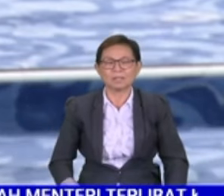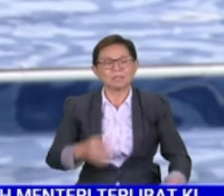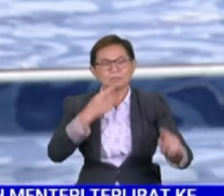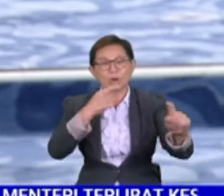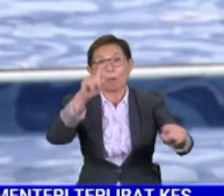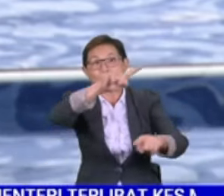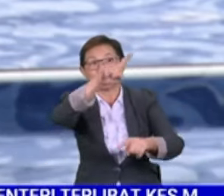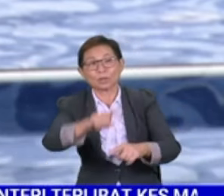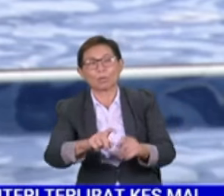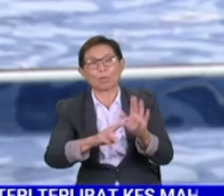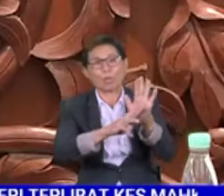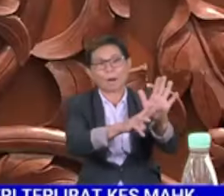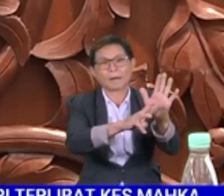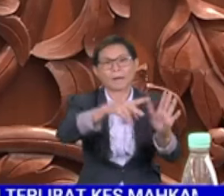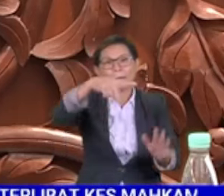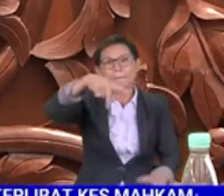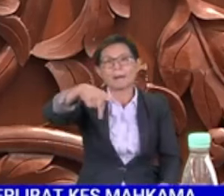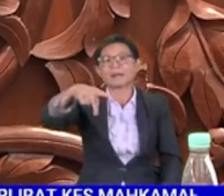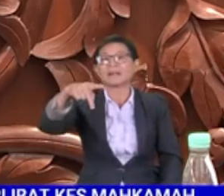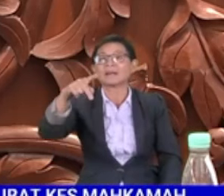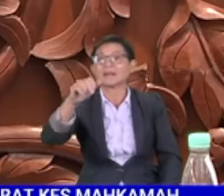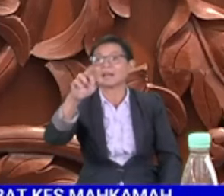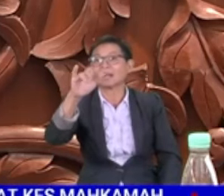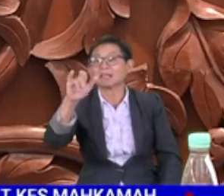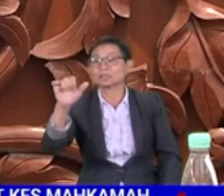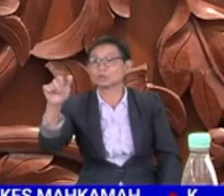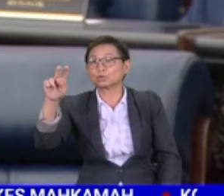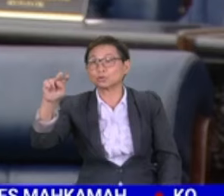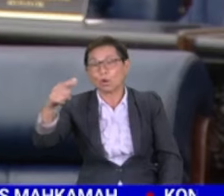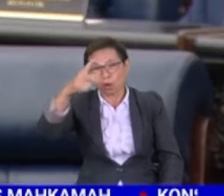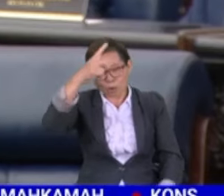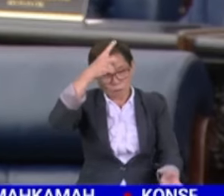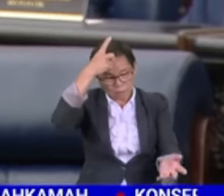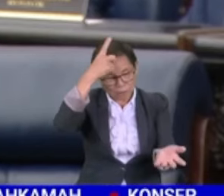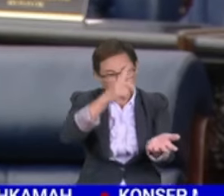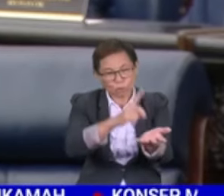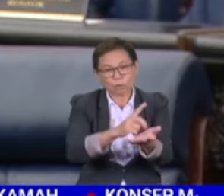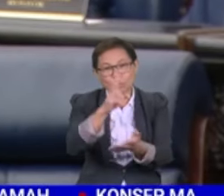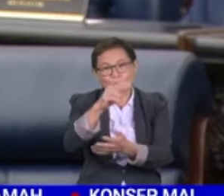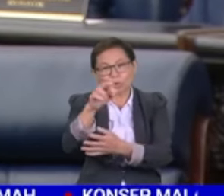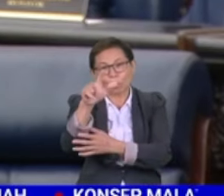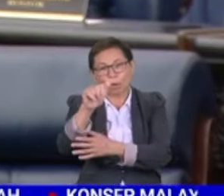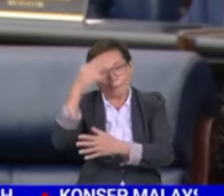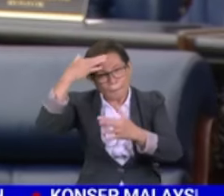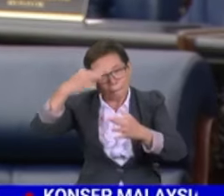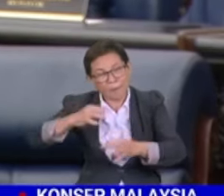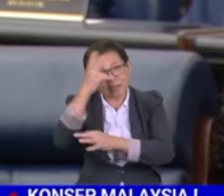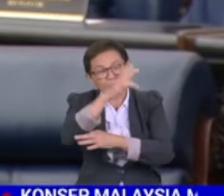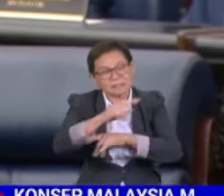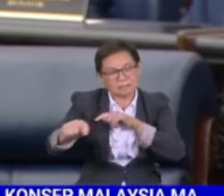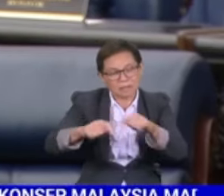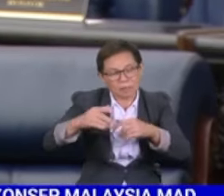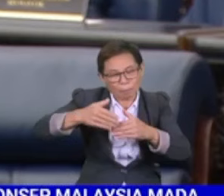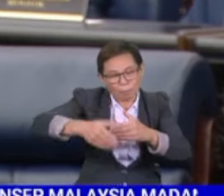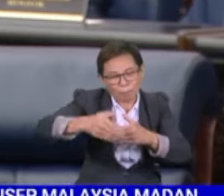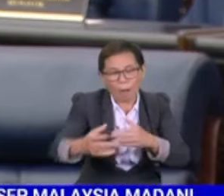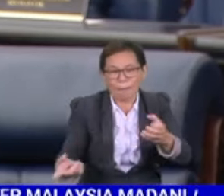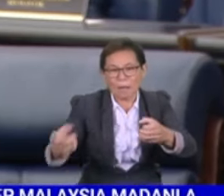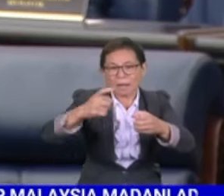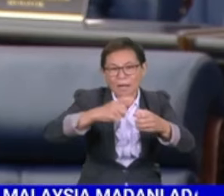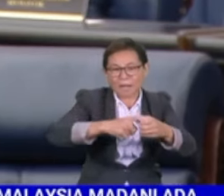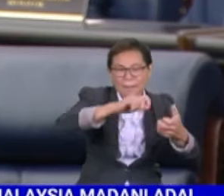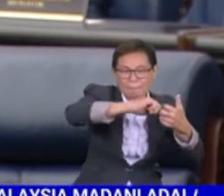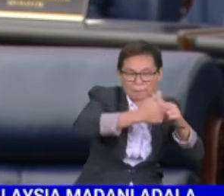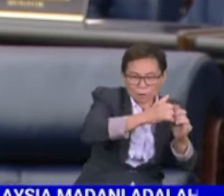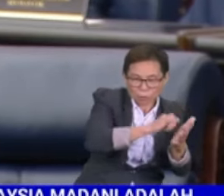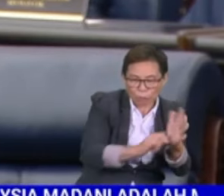Beliau menjawab pertanyaan Wakil Parit Sulong, Datuk Seri Dr. Nuraini Ahmad berhubung pendirian kerajaan dan tindakan susulan mengenai isu